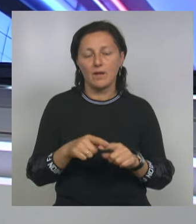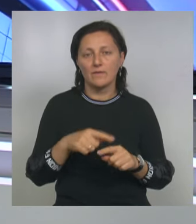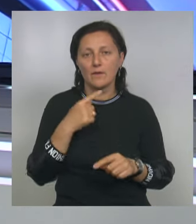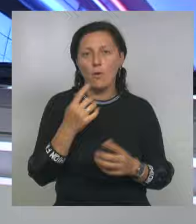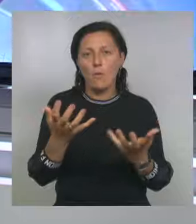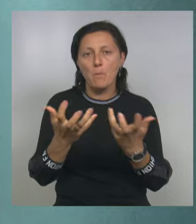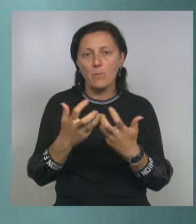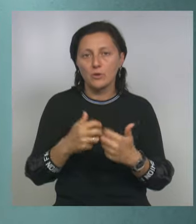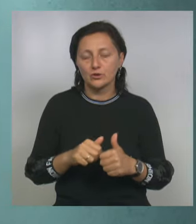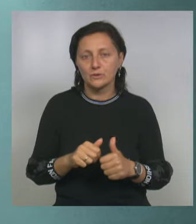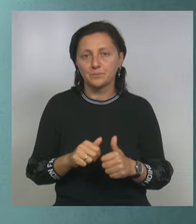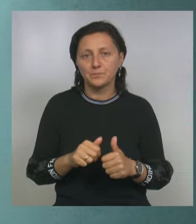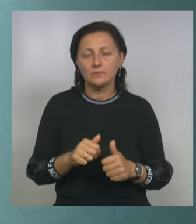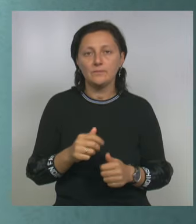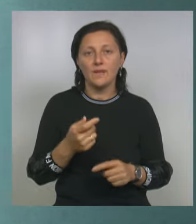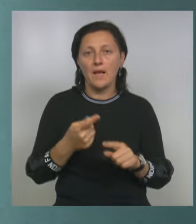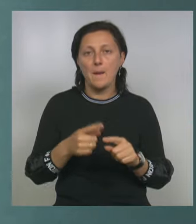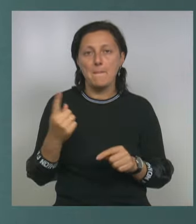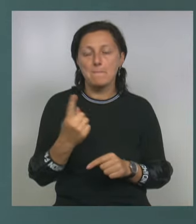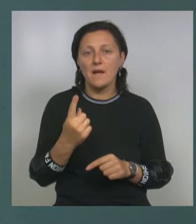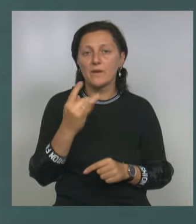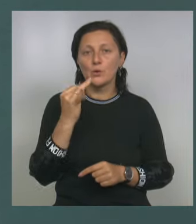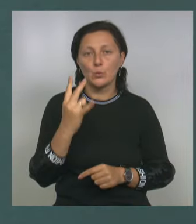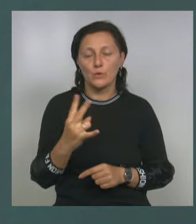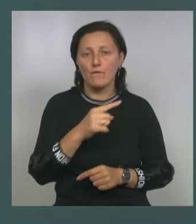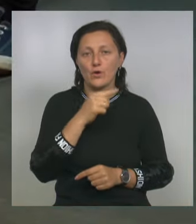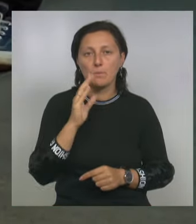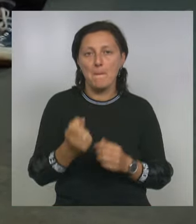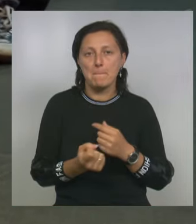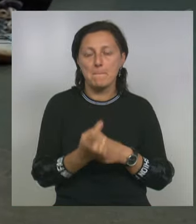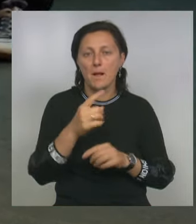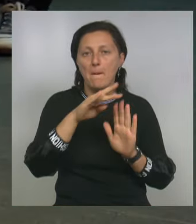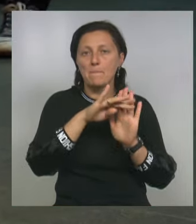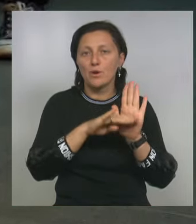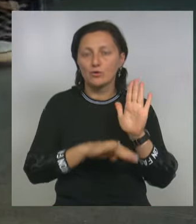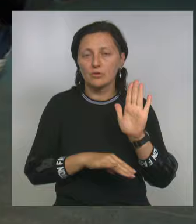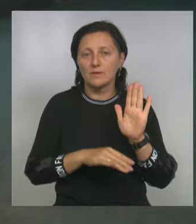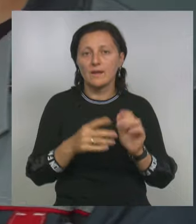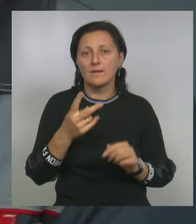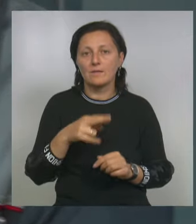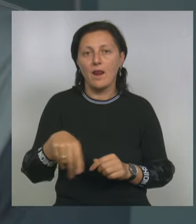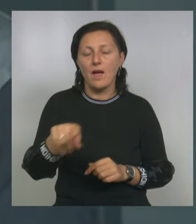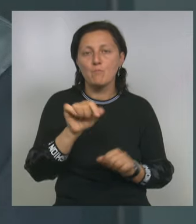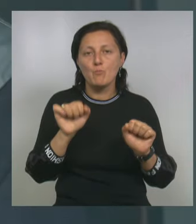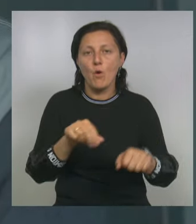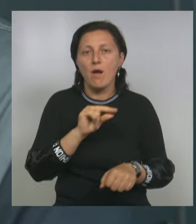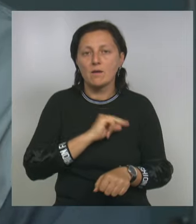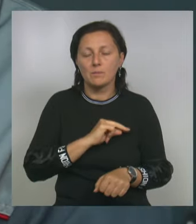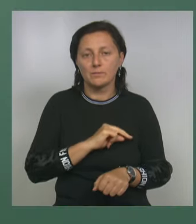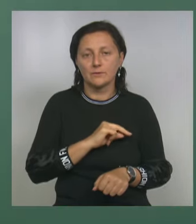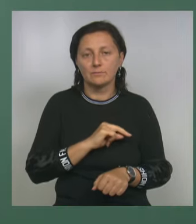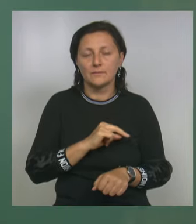портала по подбору персонала. Как раз к 1 июня в России появится перечень рекомендованных для подростков профессий, и многие